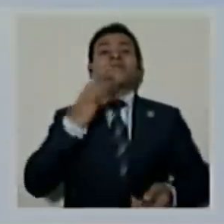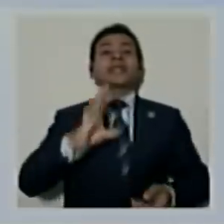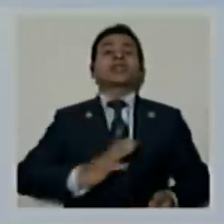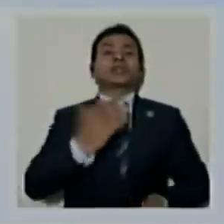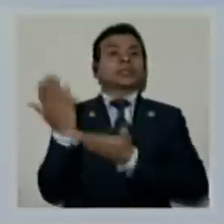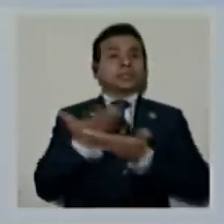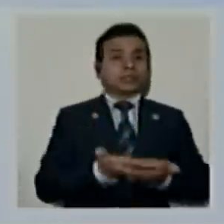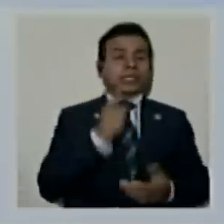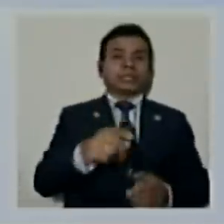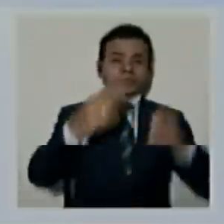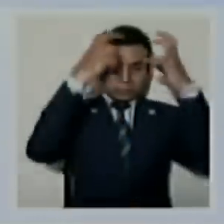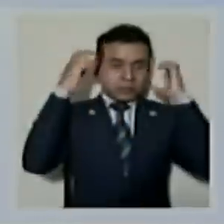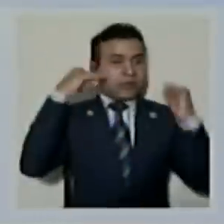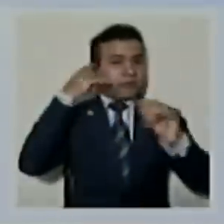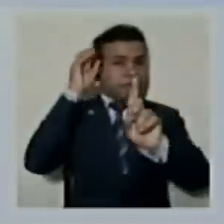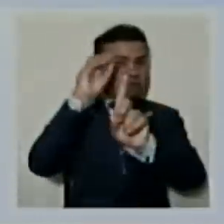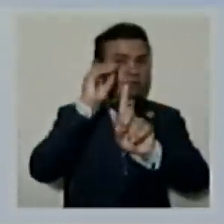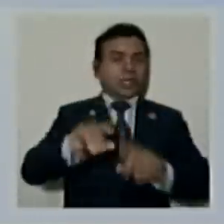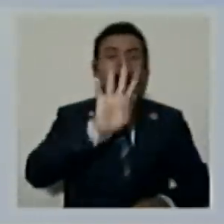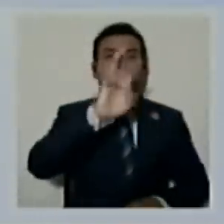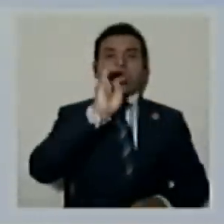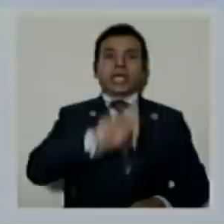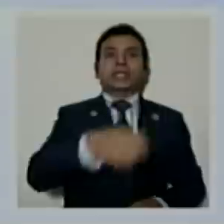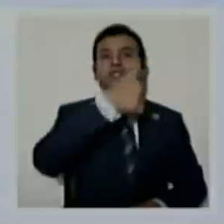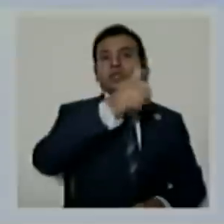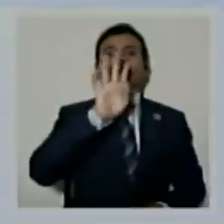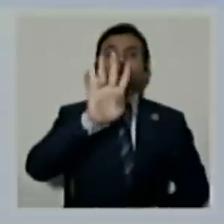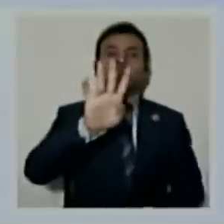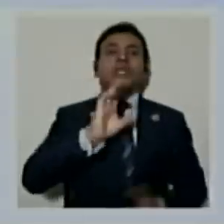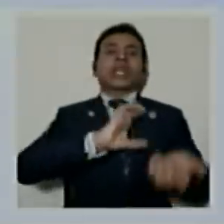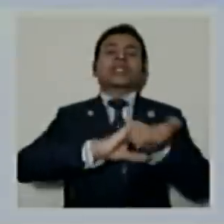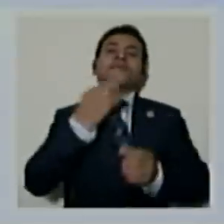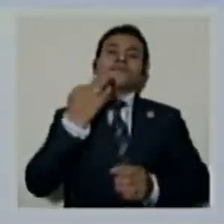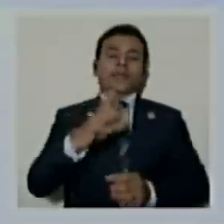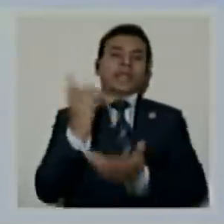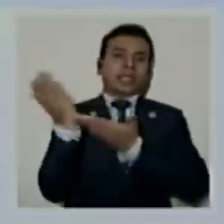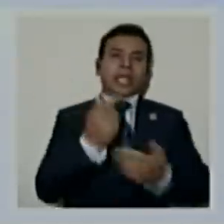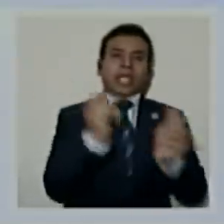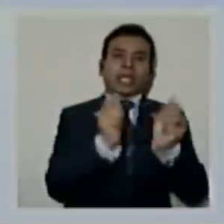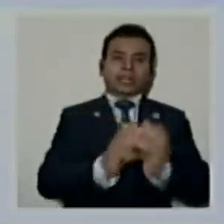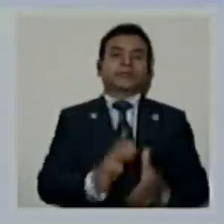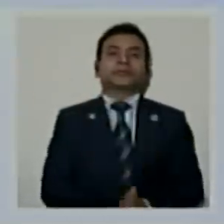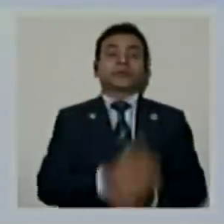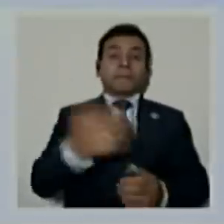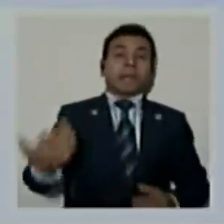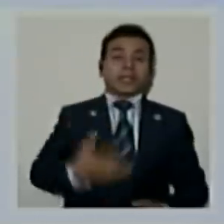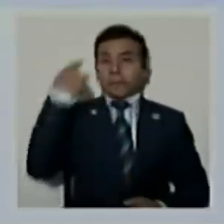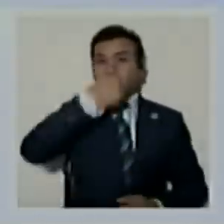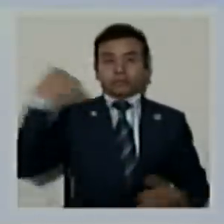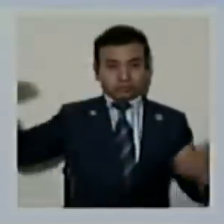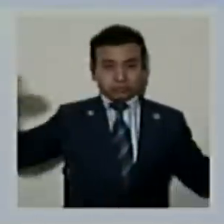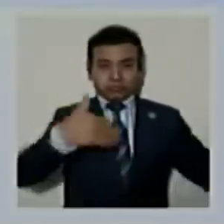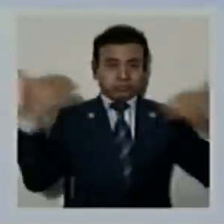15,701 জন। এবং স্বেচ্ছাভিত্তিতে ফোনের হটকলের মাধ্যমে স্বাস্থ্য পরামর্শ দিয়ে থাকে